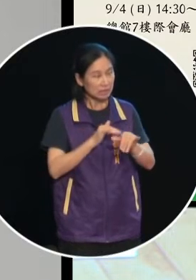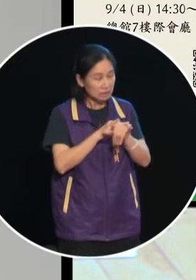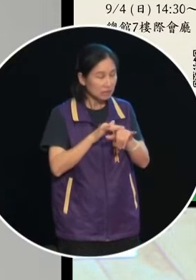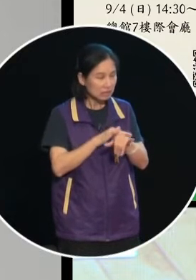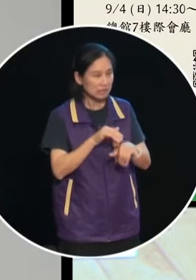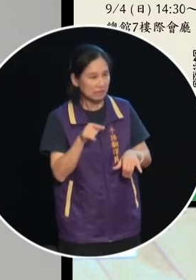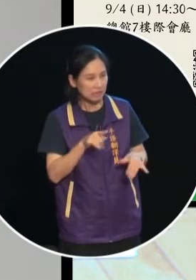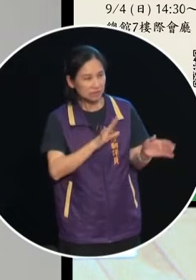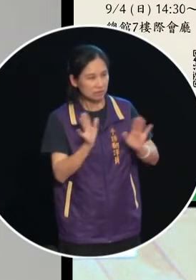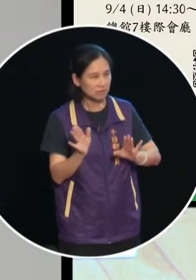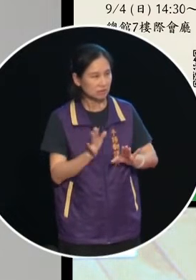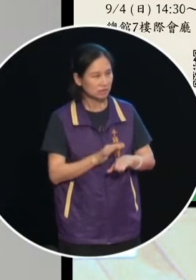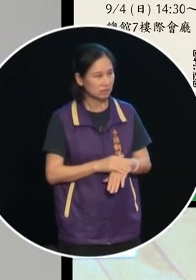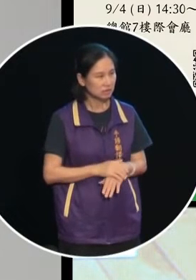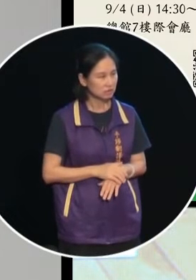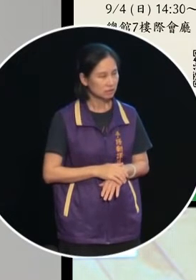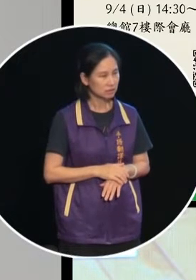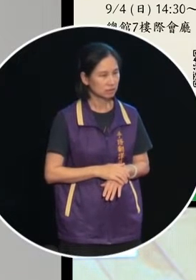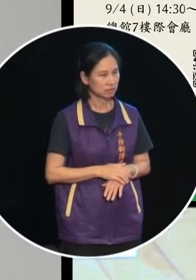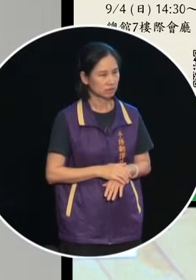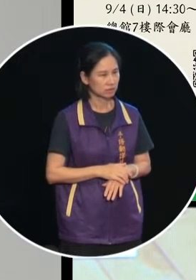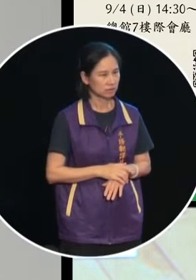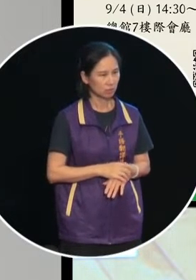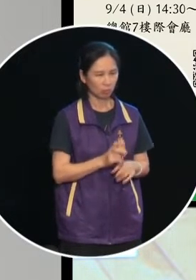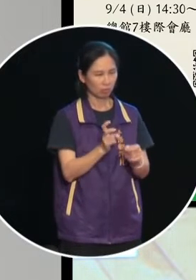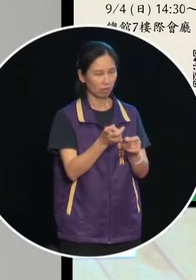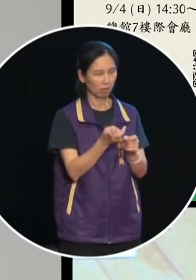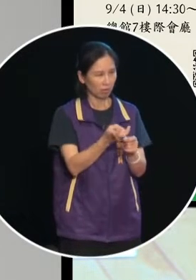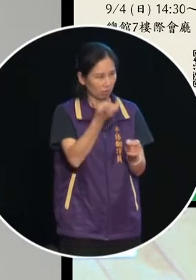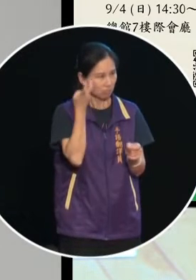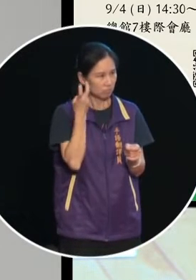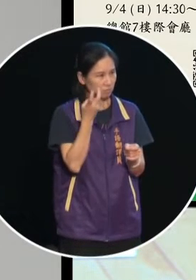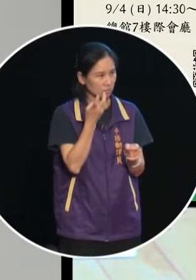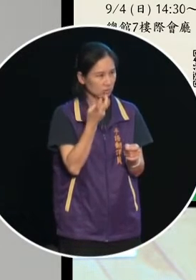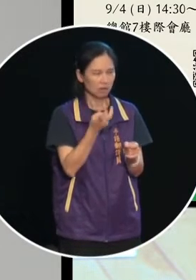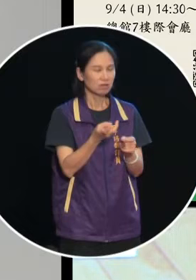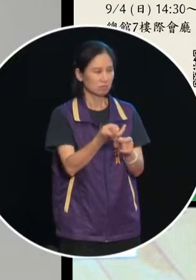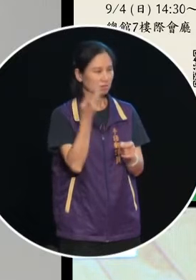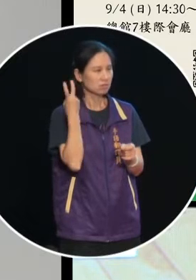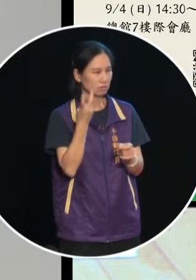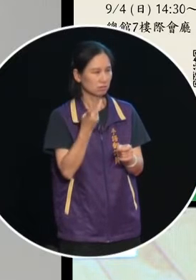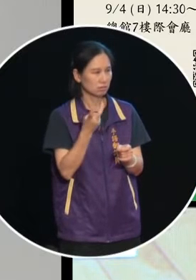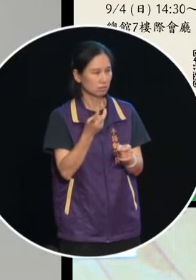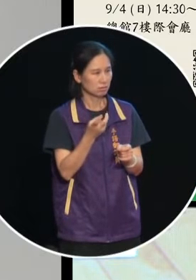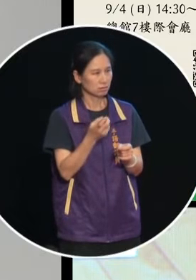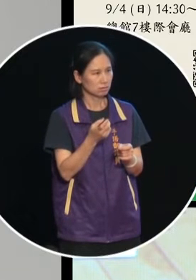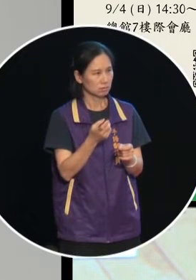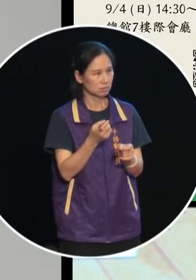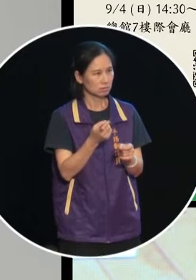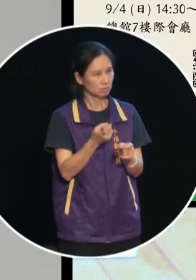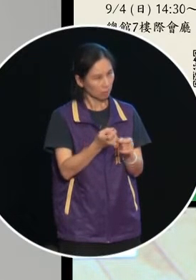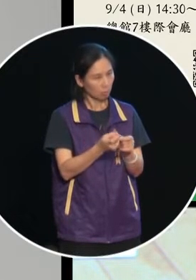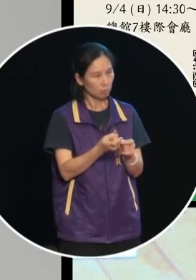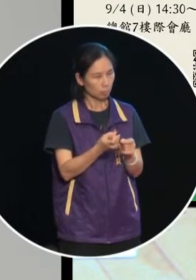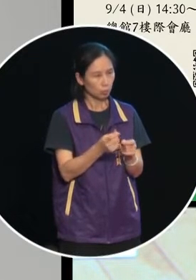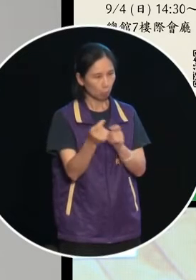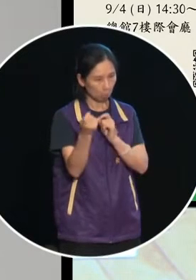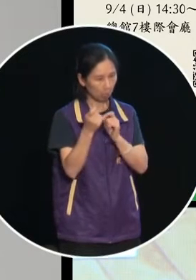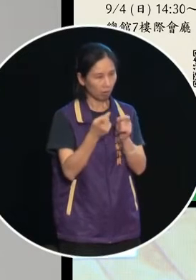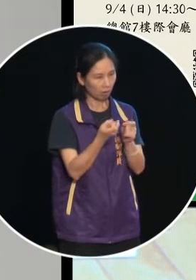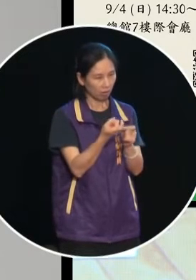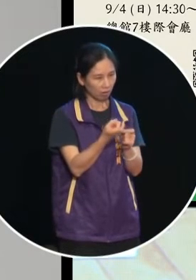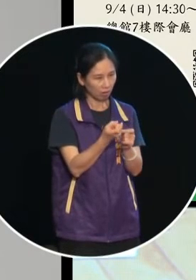是不是20年前早就有的，是在十多年慢慢的